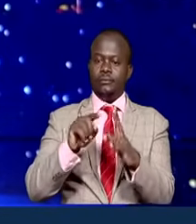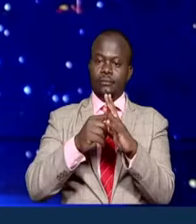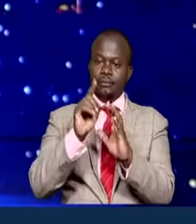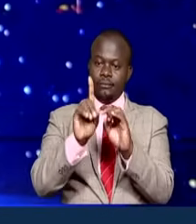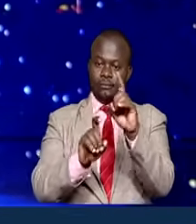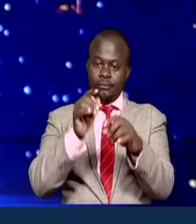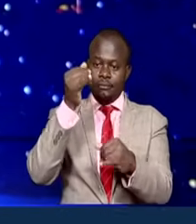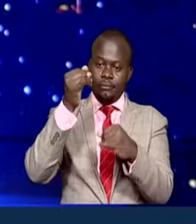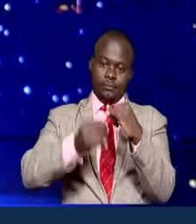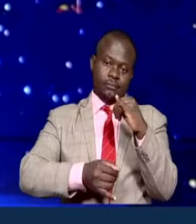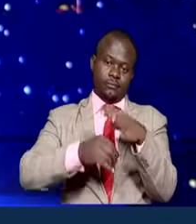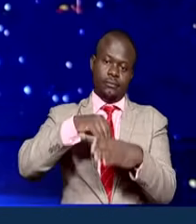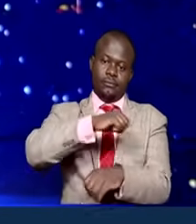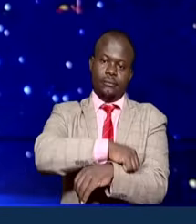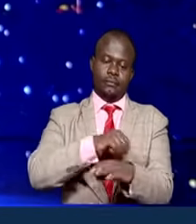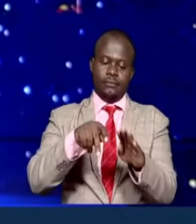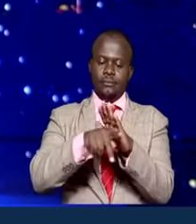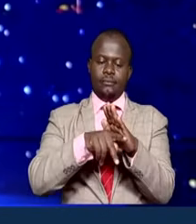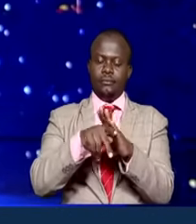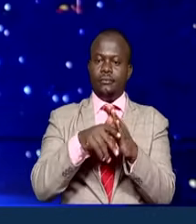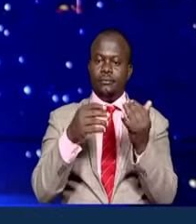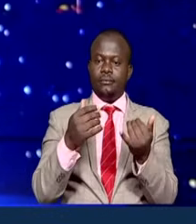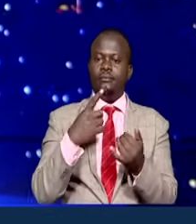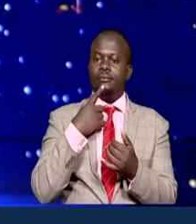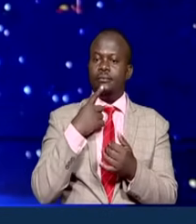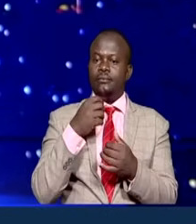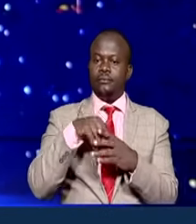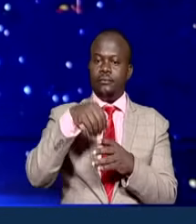ibizamini bisoza amashuri abanza kuri uyu wa mbere, muri bo